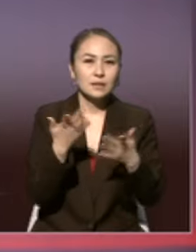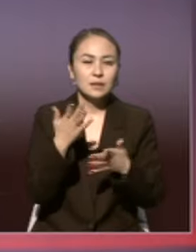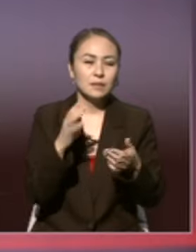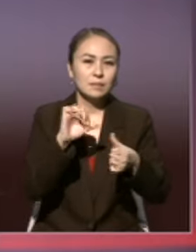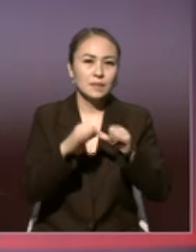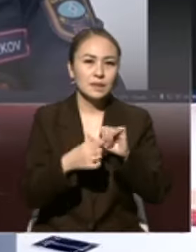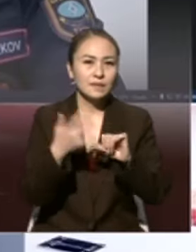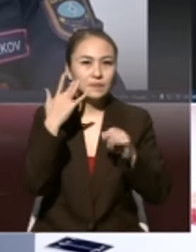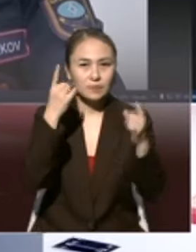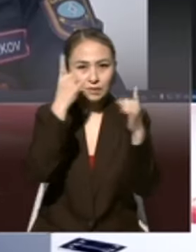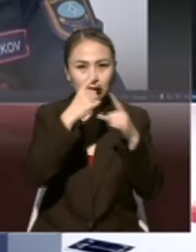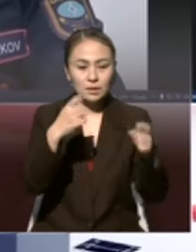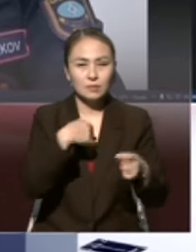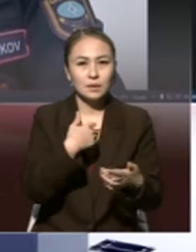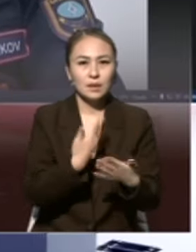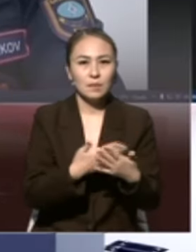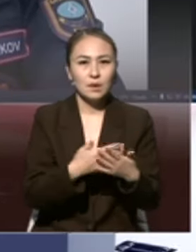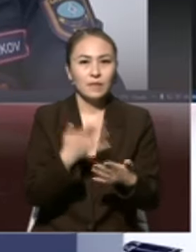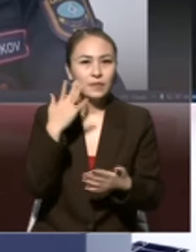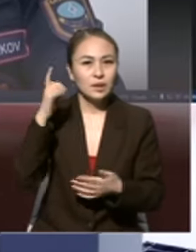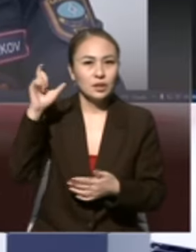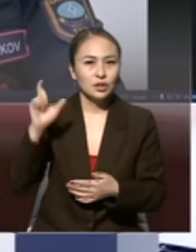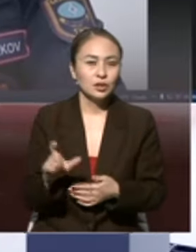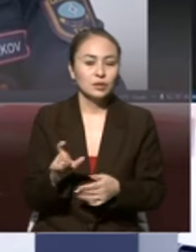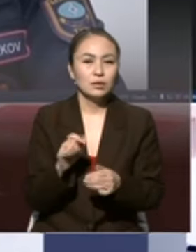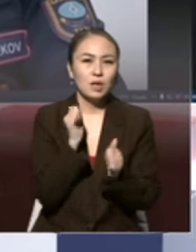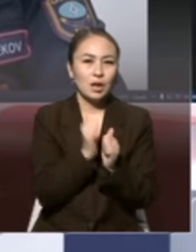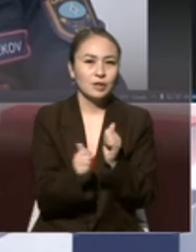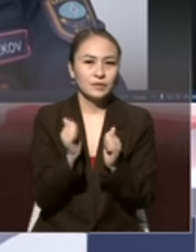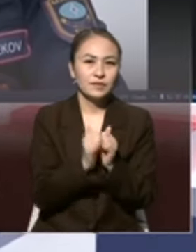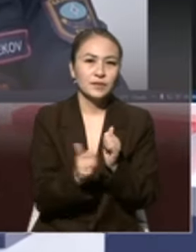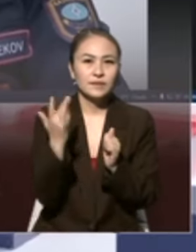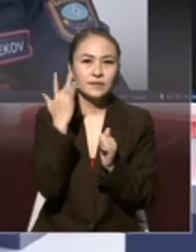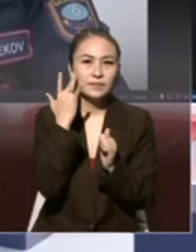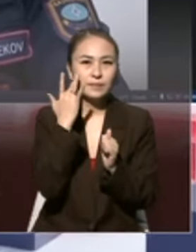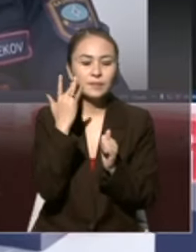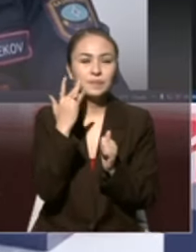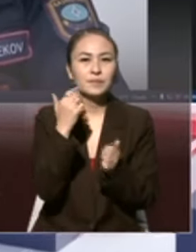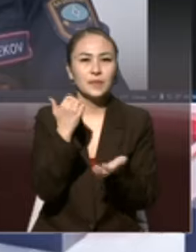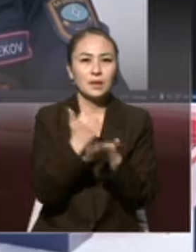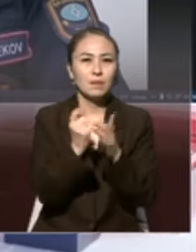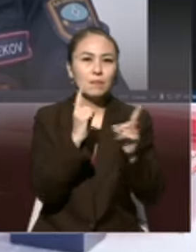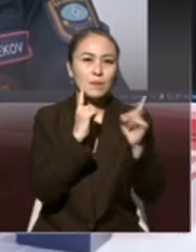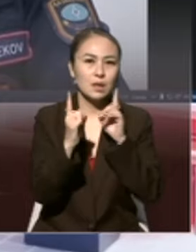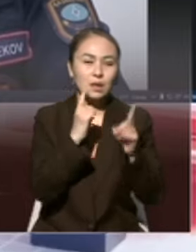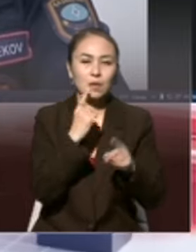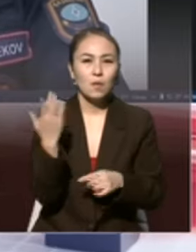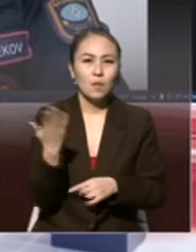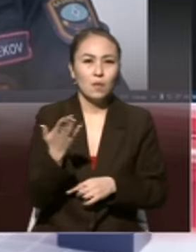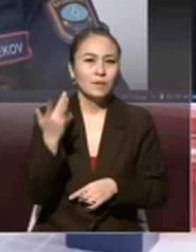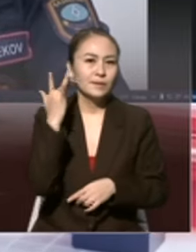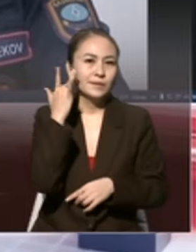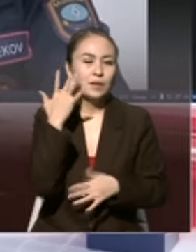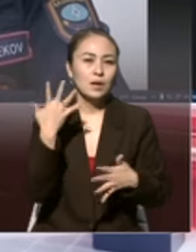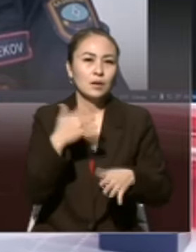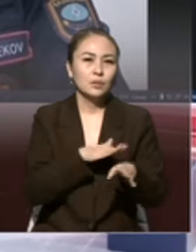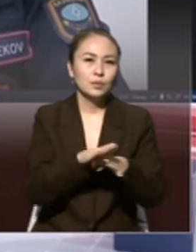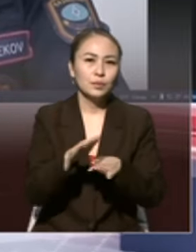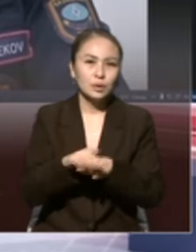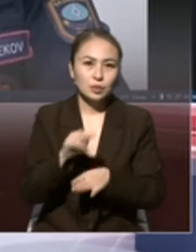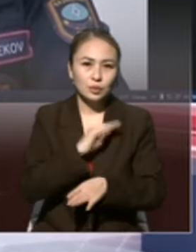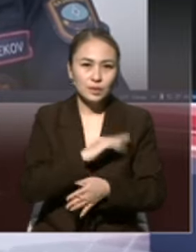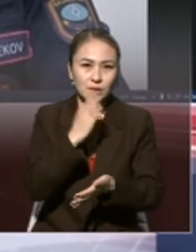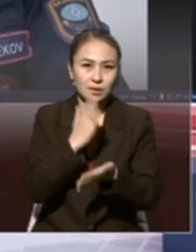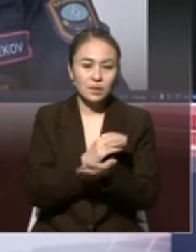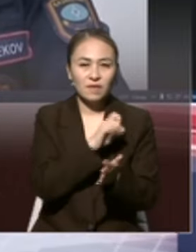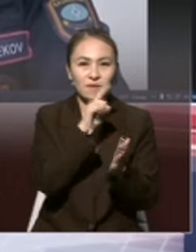отырса, мысалы мен Жандарбек Бекшинді өзімнің қасыма отырғызып, күн сайын біз баспасөз конференциясын беріп отырмыдық. Қандай жұмыс жасалды, қандай сұрақтар